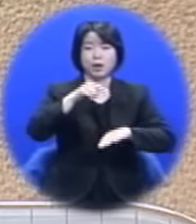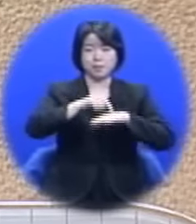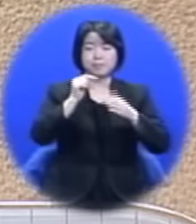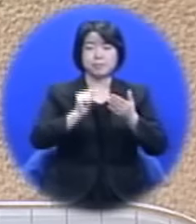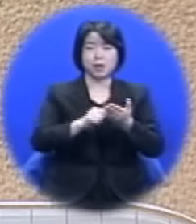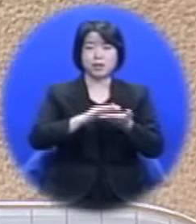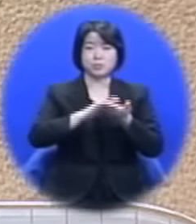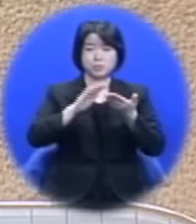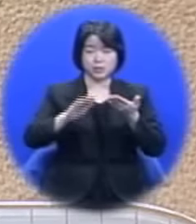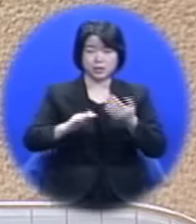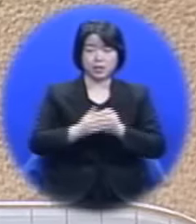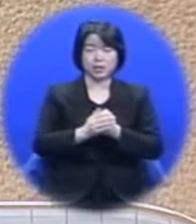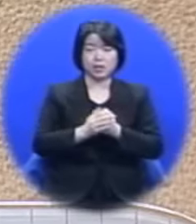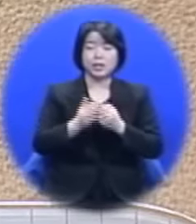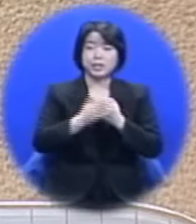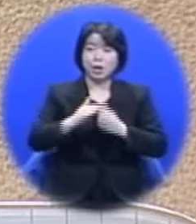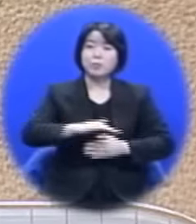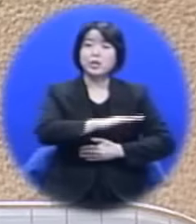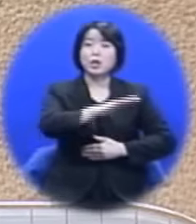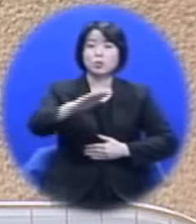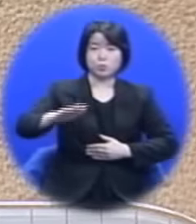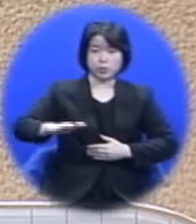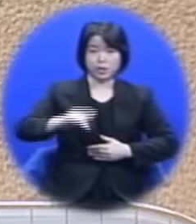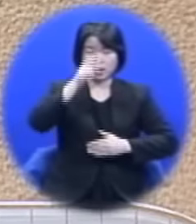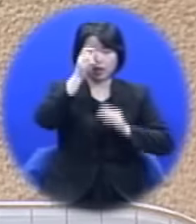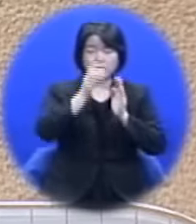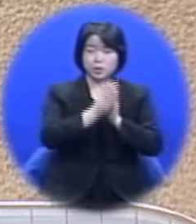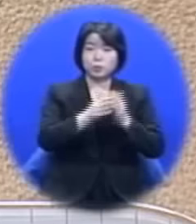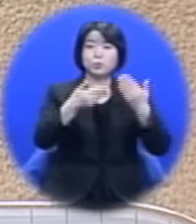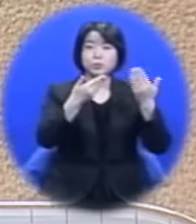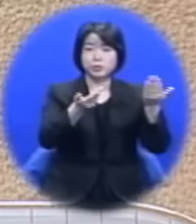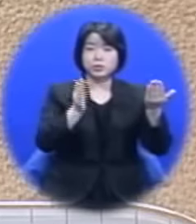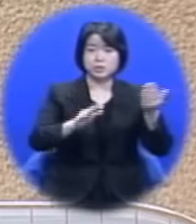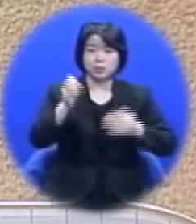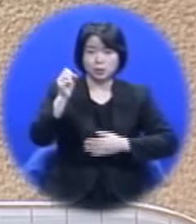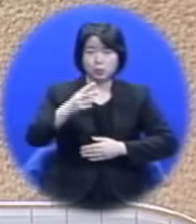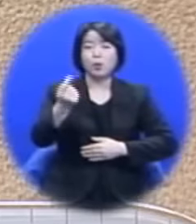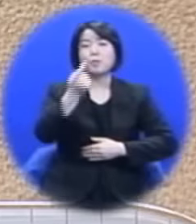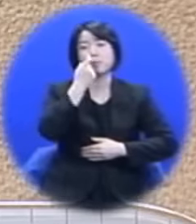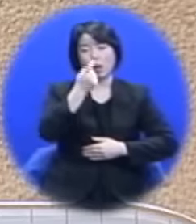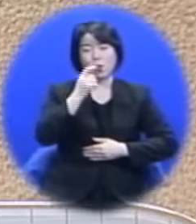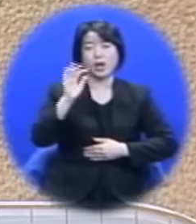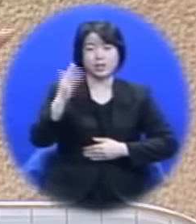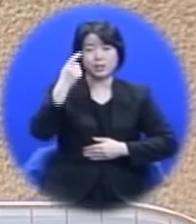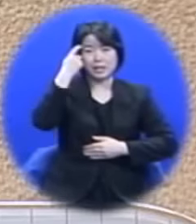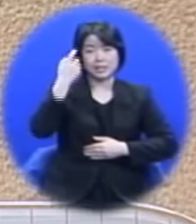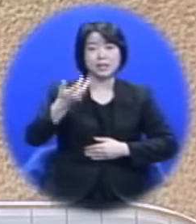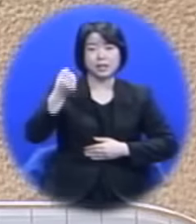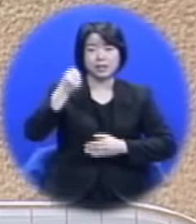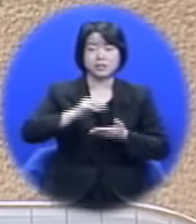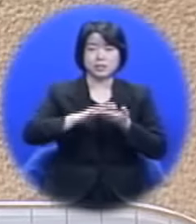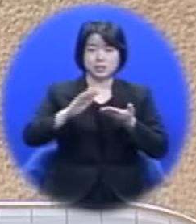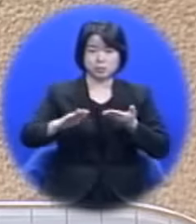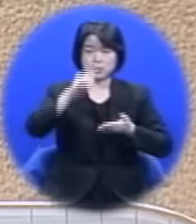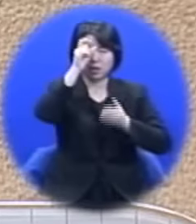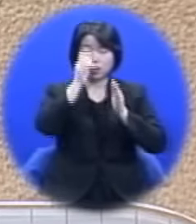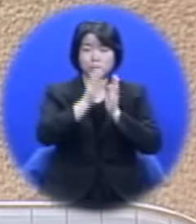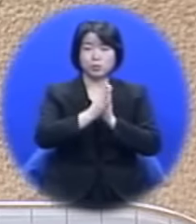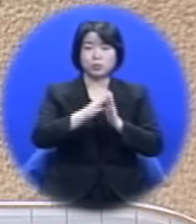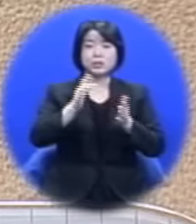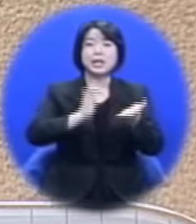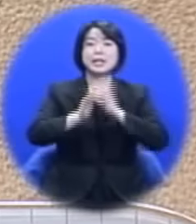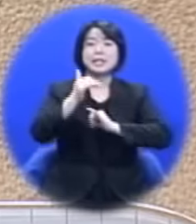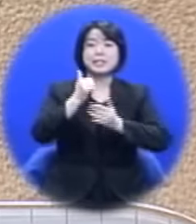우리가 기도를 하되 기도를 배워야 하겠다는 생각이 들었습니다 기도는 예수님에게 배워야 하는 거지요